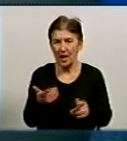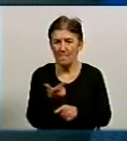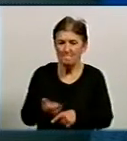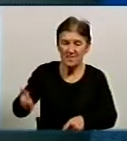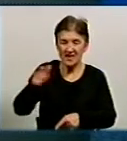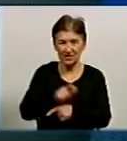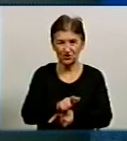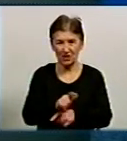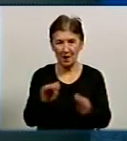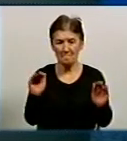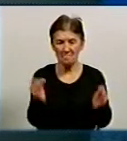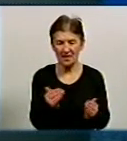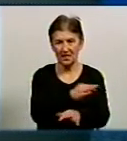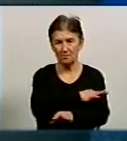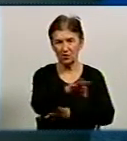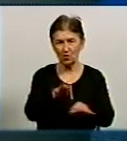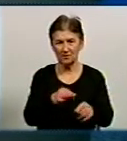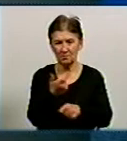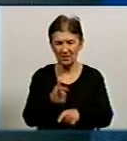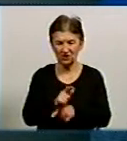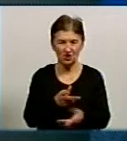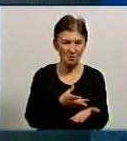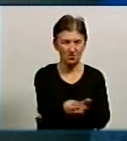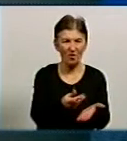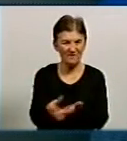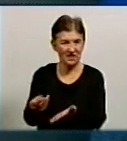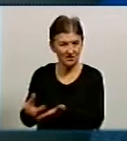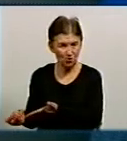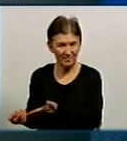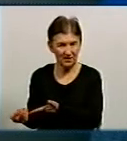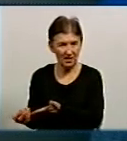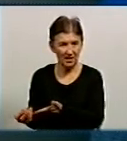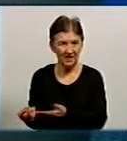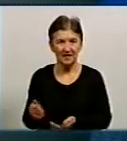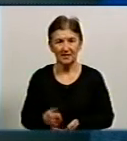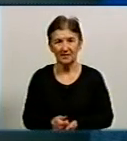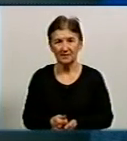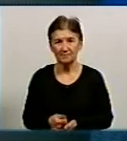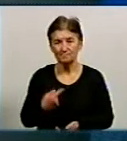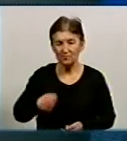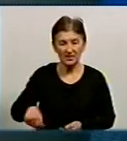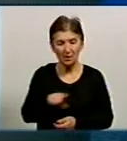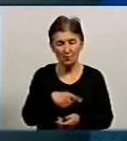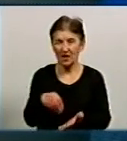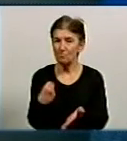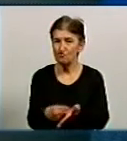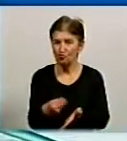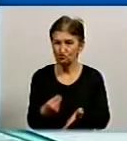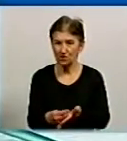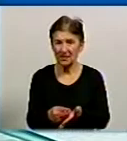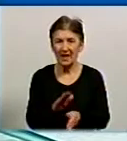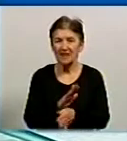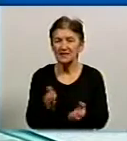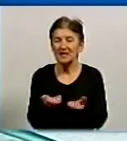проєктів зможуть бути профінансовані в цій категорії. Тому що все рівно ми ж бюджет визначаємо не кількістю малих